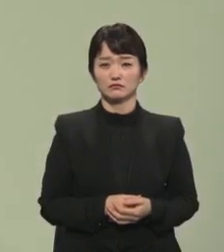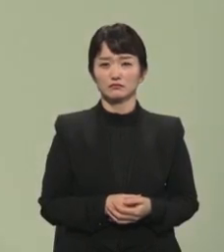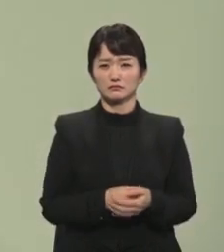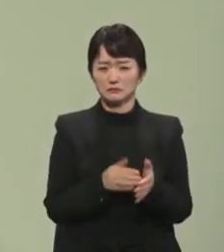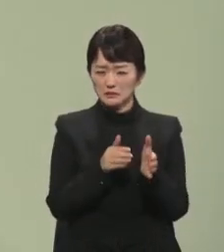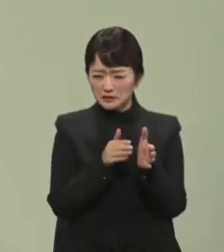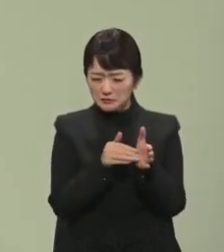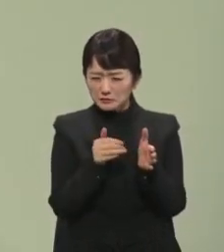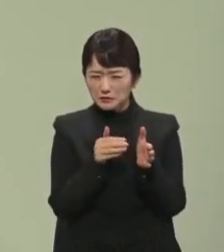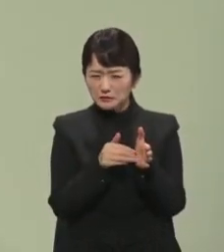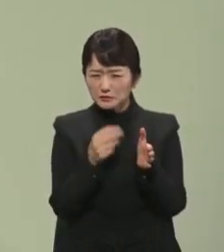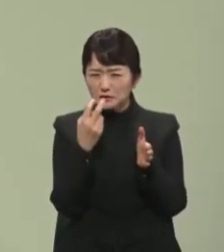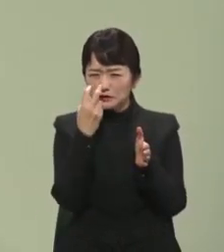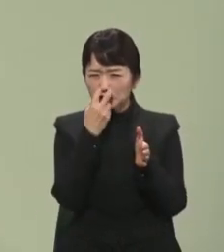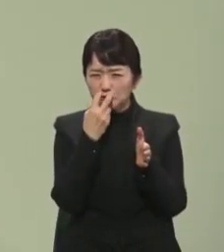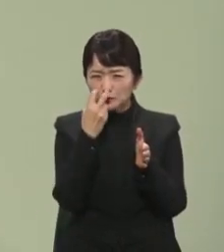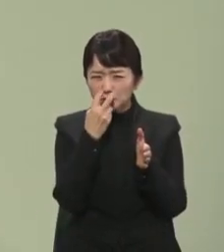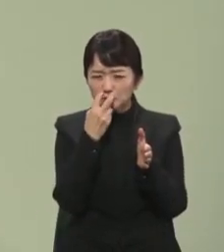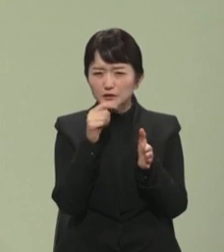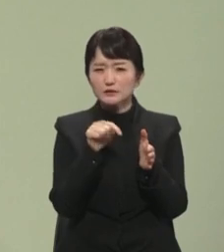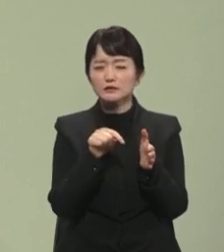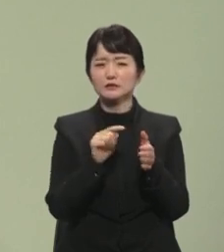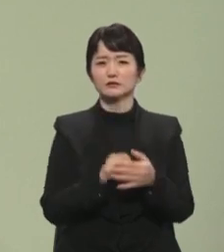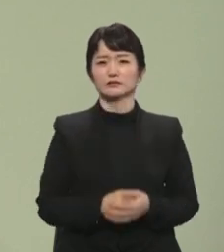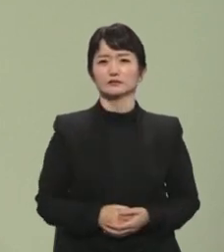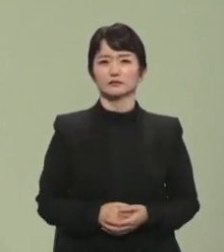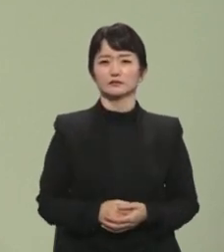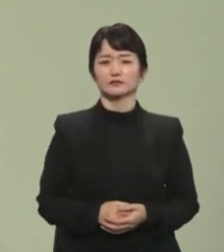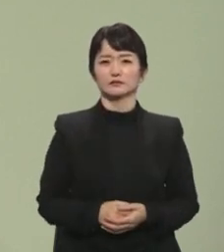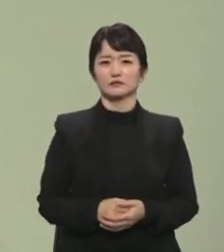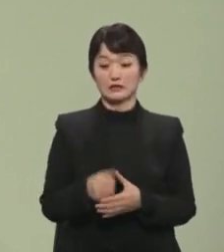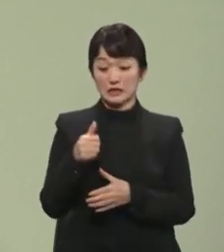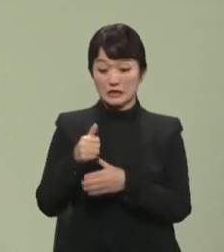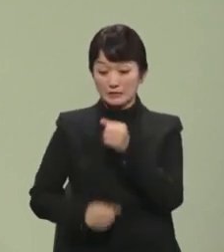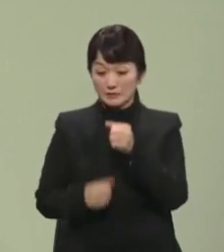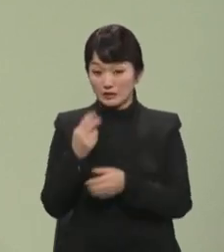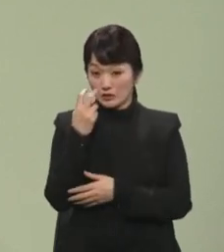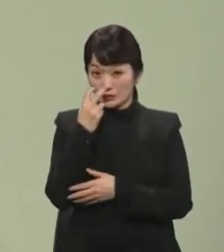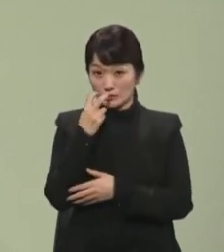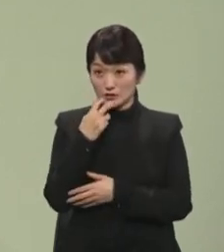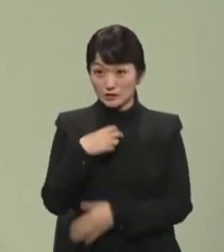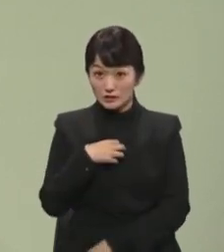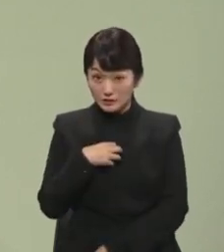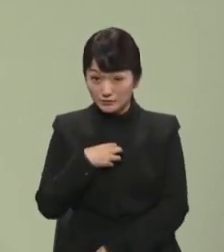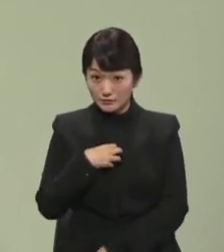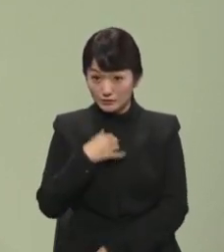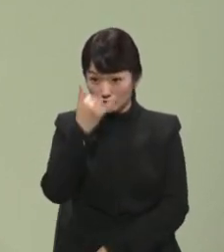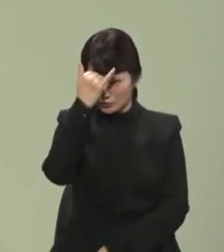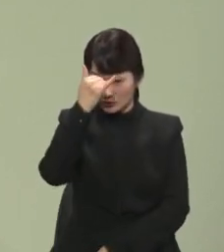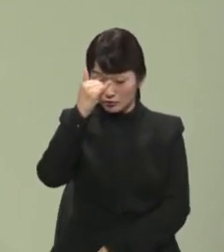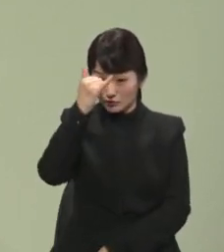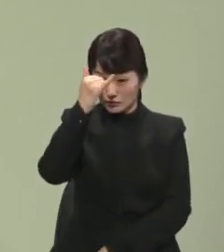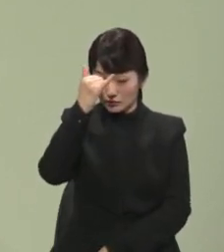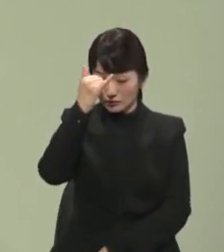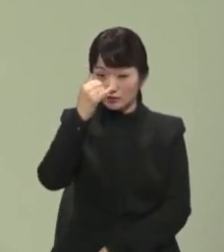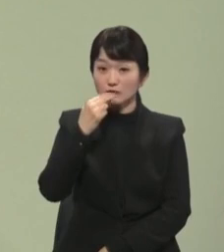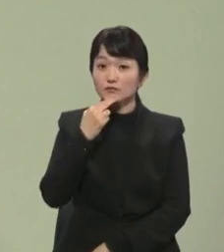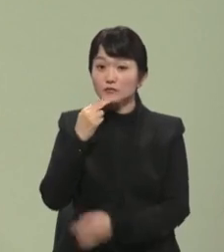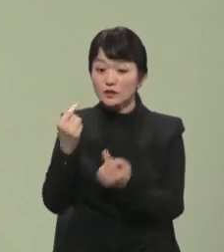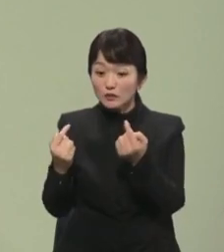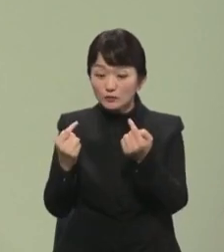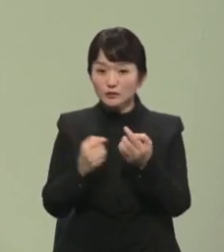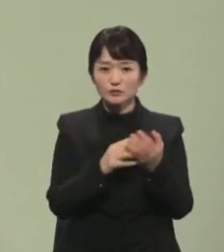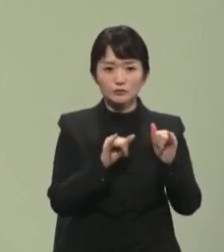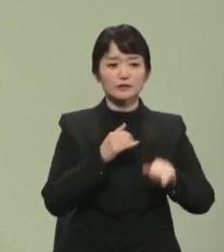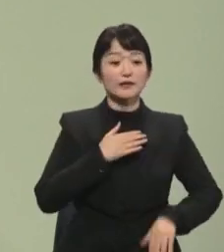됐다고 했을 때 이쪽에서 얘기하는 거는 뭐냐면 함정 취재의 위험성이나 아니면 비윤리성 다 국민들이 알아야 될 정보의 가치가